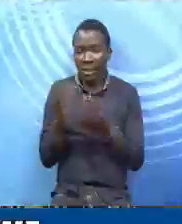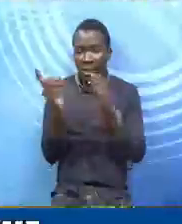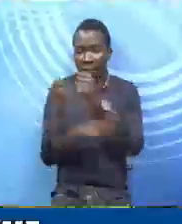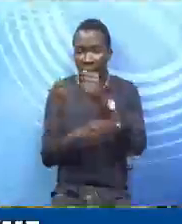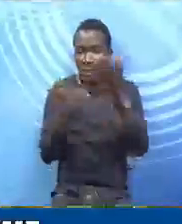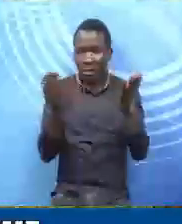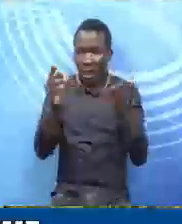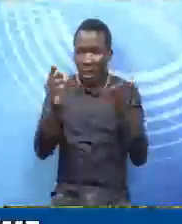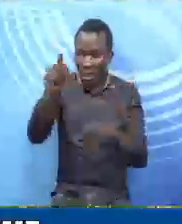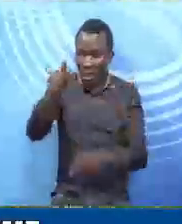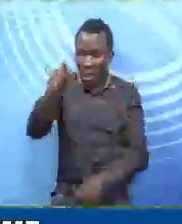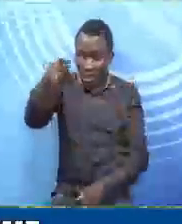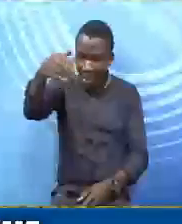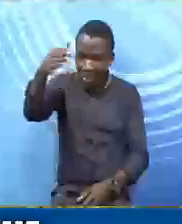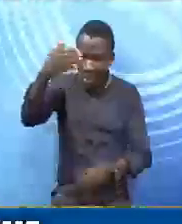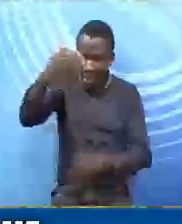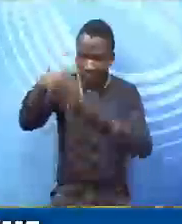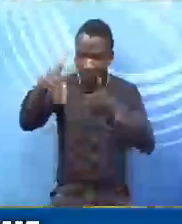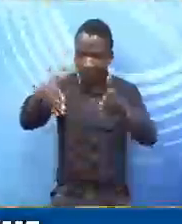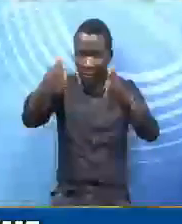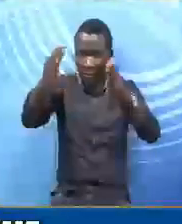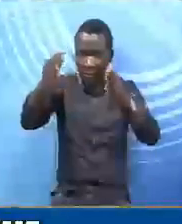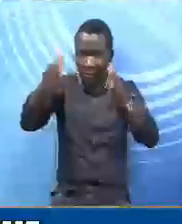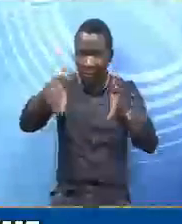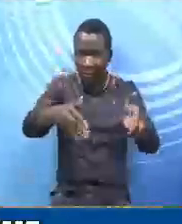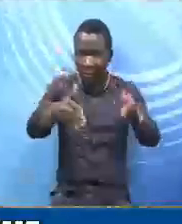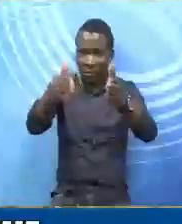Hirya hehe? Ku muhanda. Ku muhanda nyine?